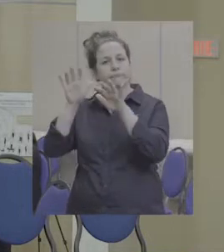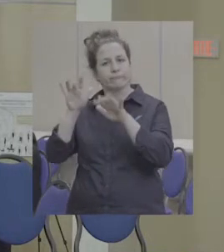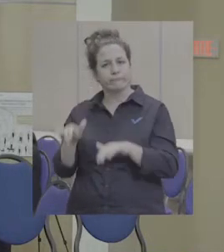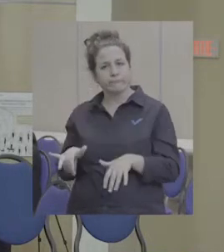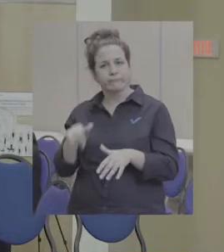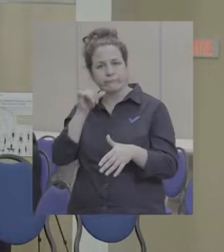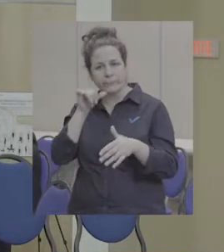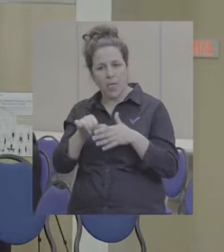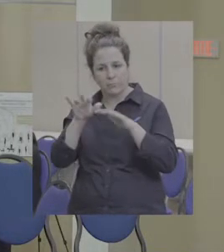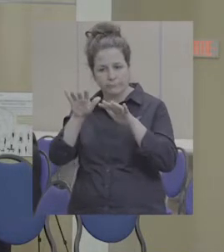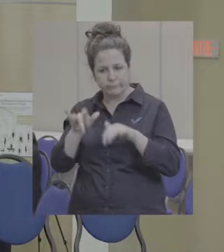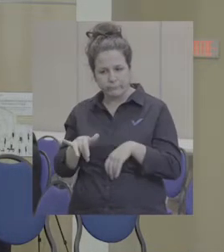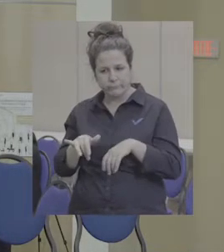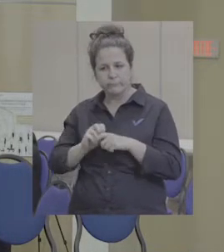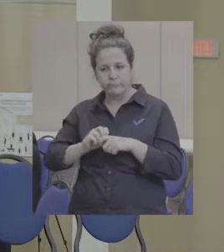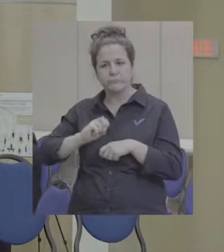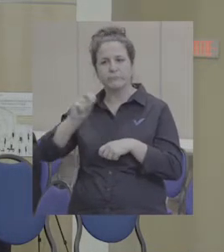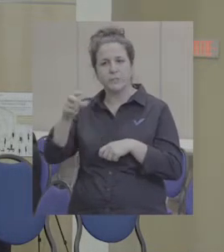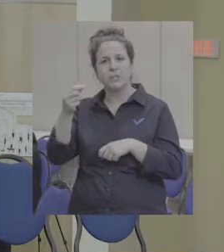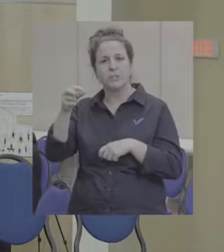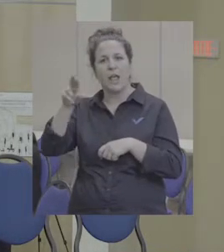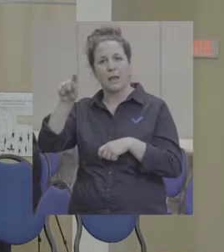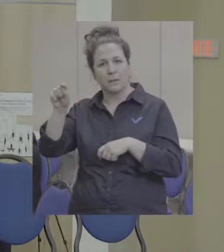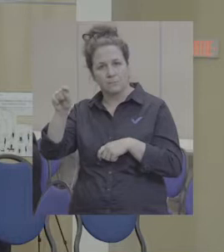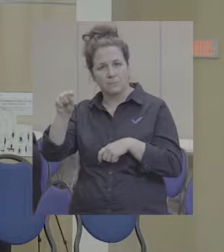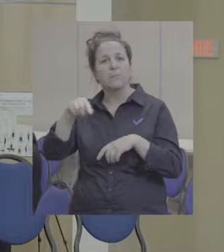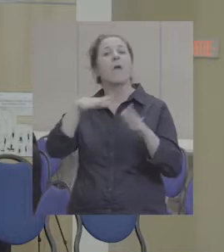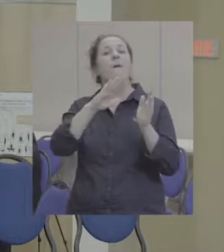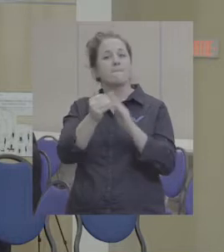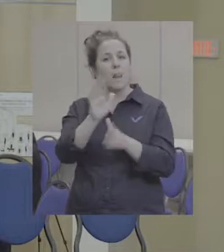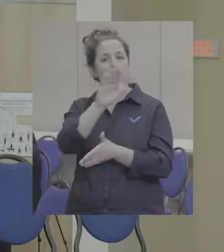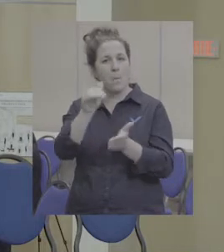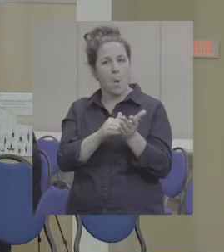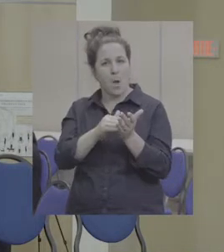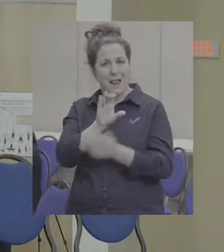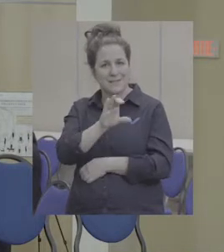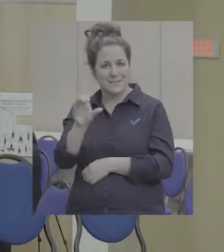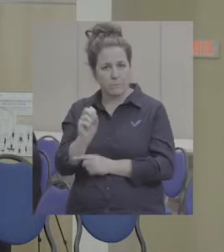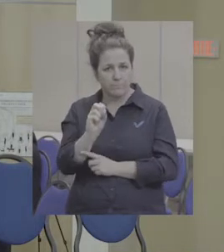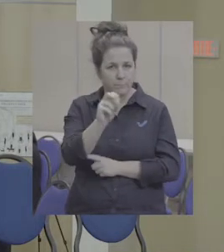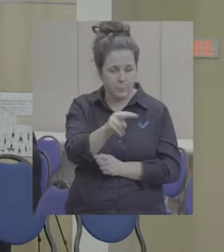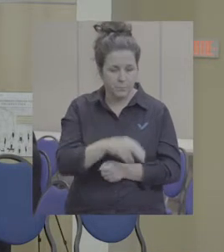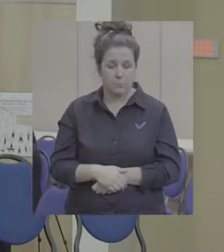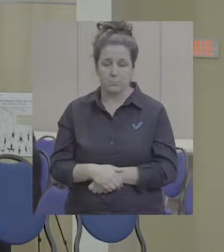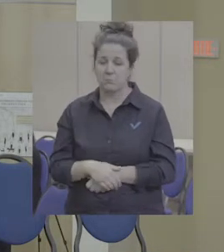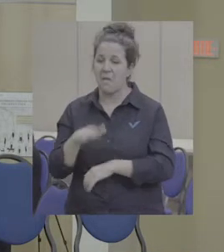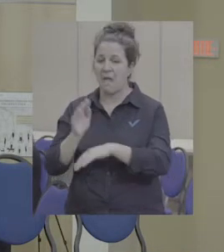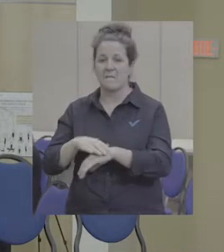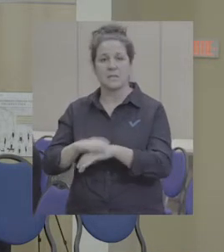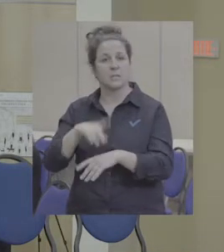la GRT avec copie conforme à la Ville de Montréal pour dire il y